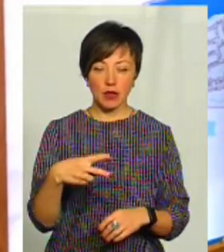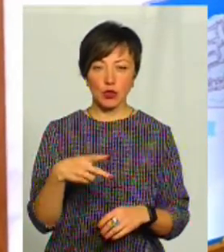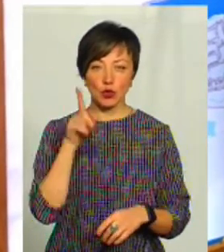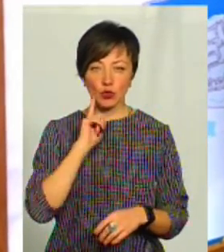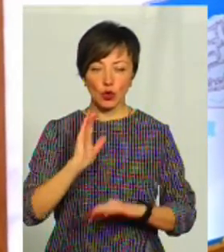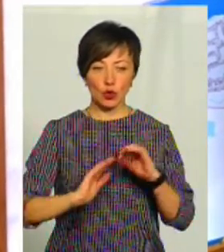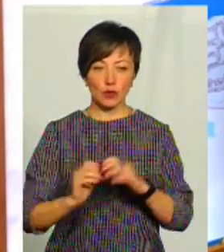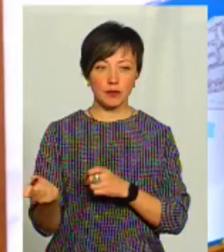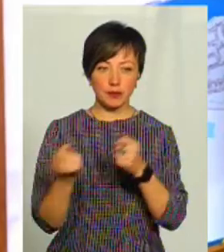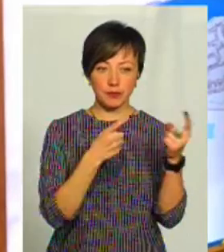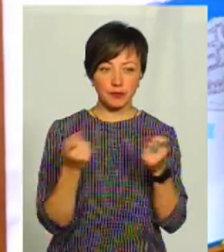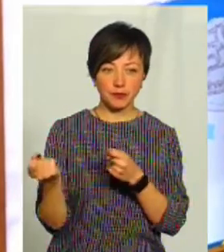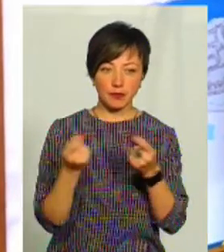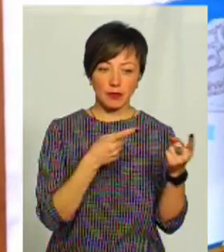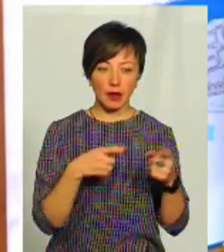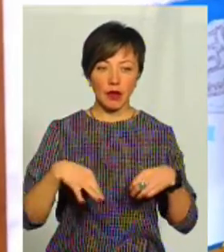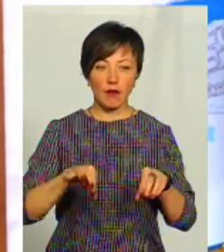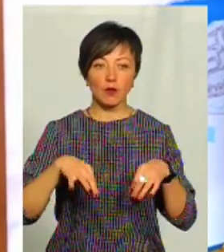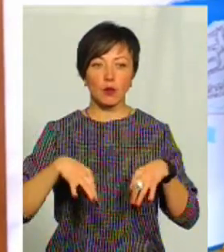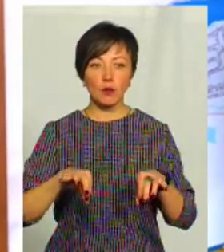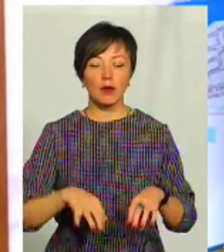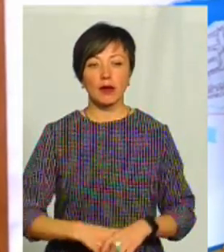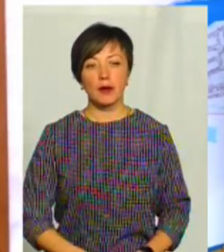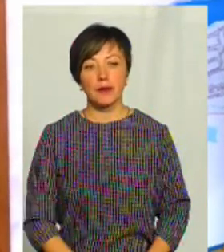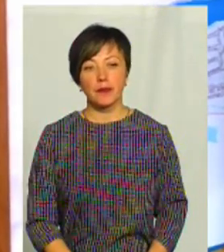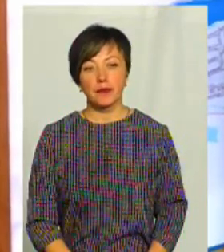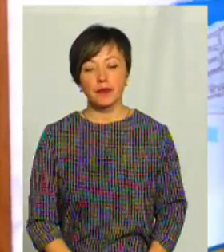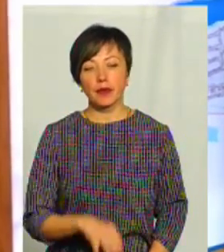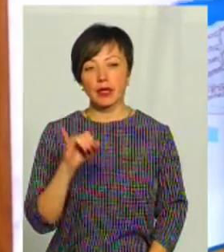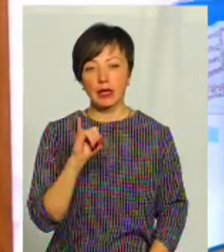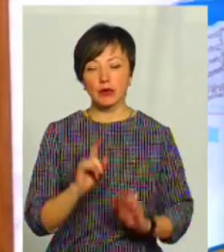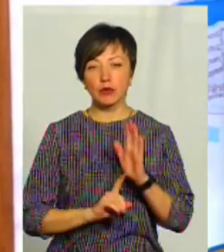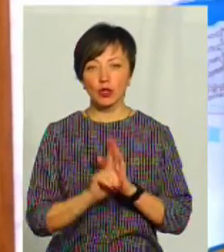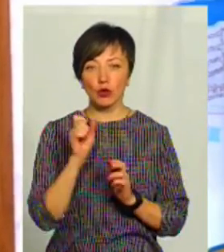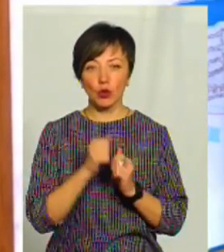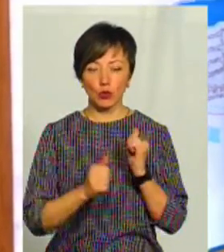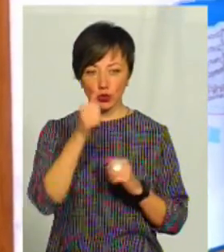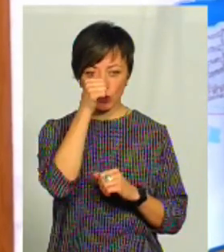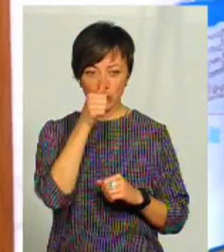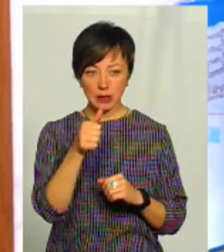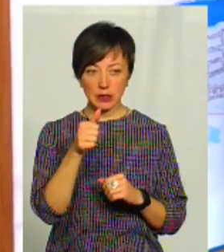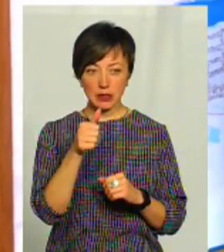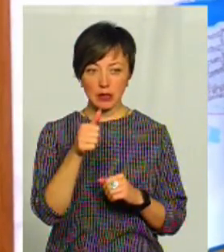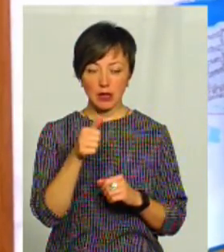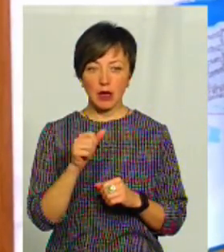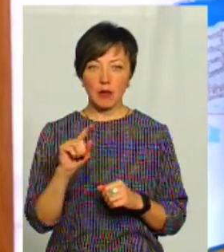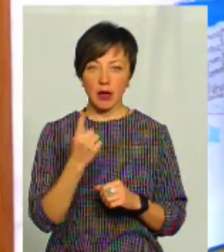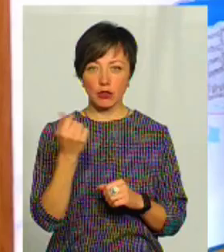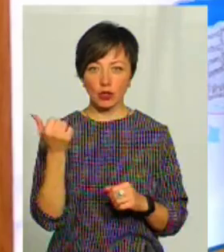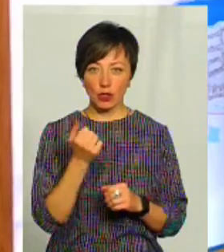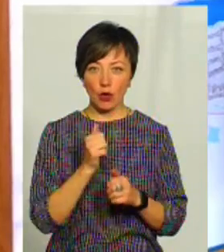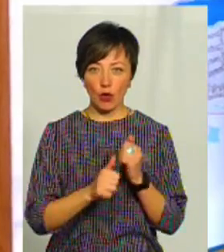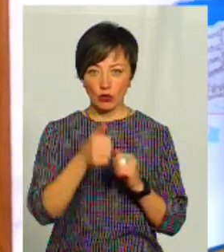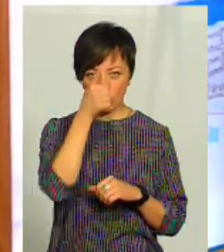режимі здійснювати завантаження на автомобіль. І на початку кожного місяця, першу неділю